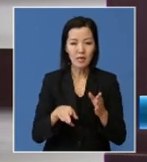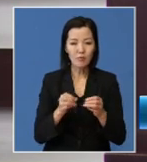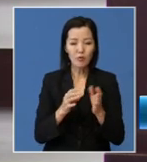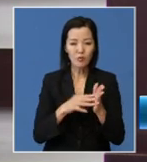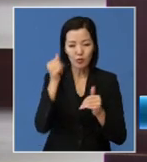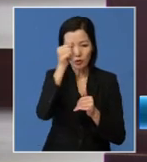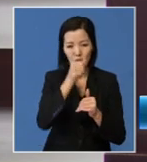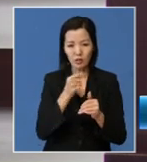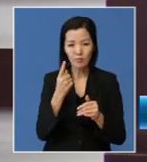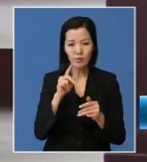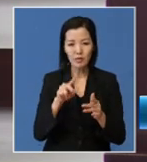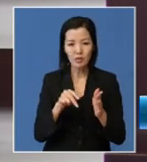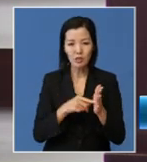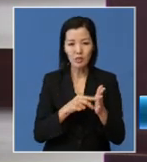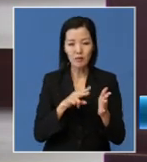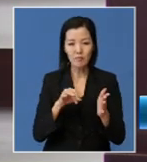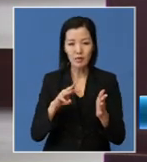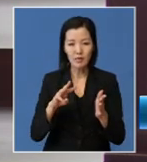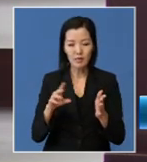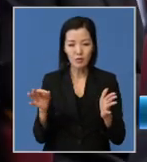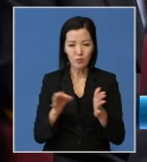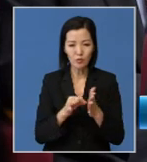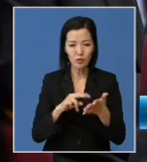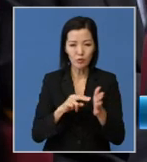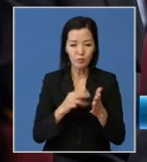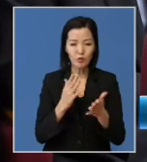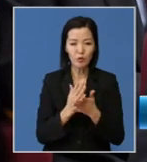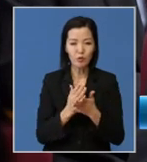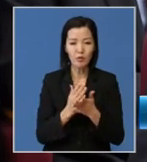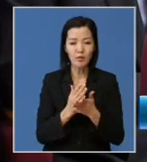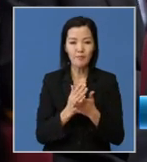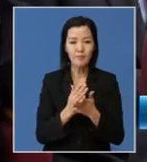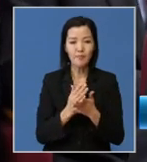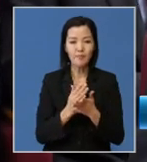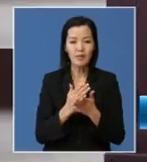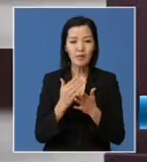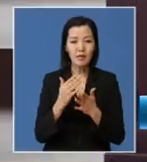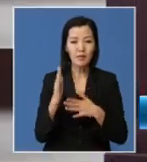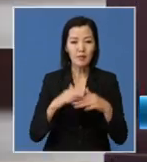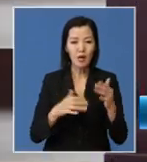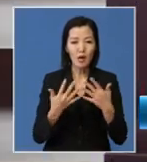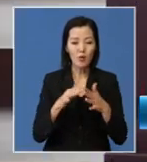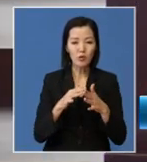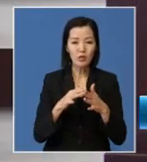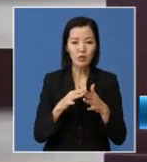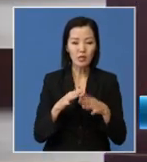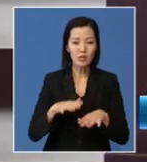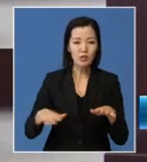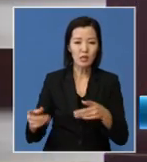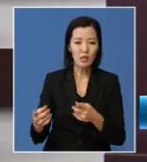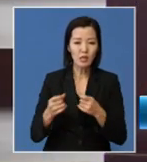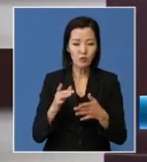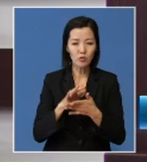ағымдағы шығындары 171,1 миллиард теңгені көзделіп отыр. Дипломмен ауылға бағдарламасы аясында мамандарды ауылдық елді мекендерге жұмыс істеуге тарту